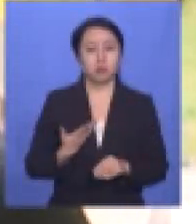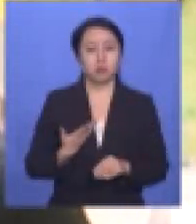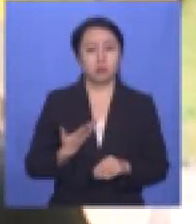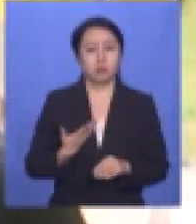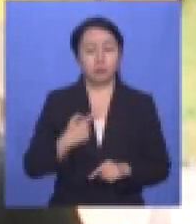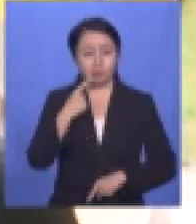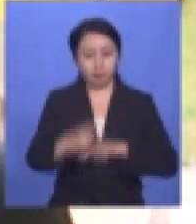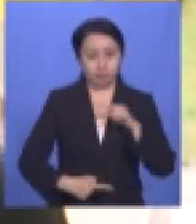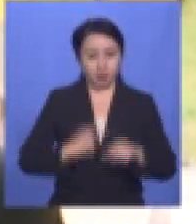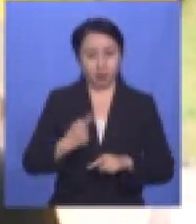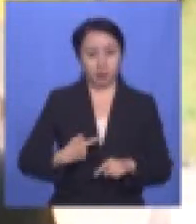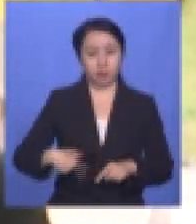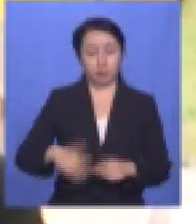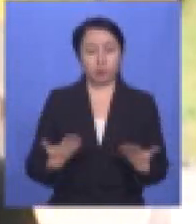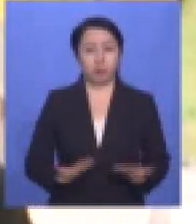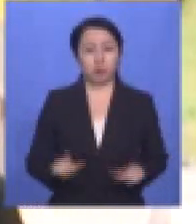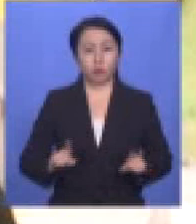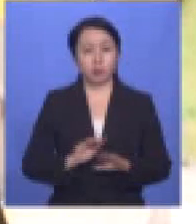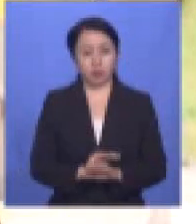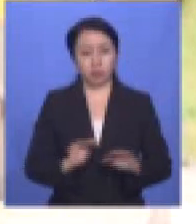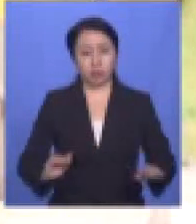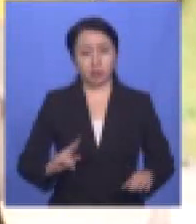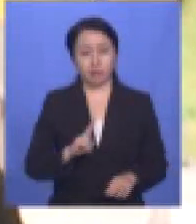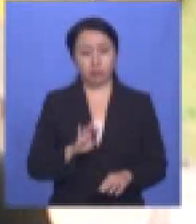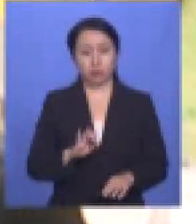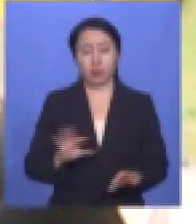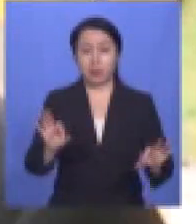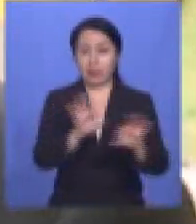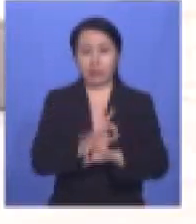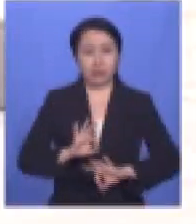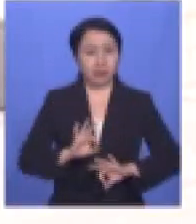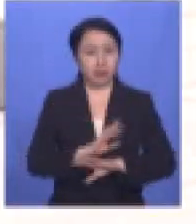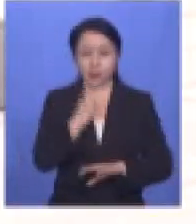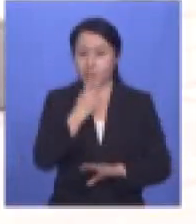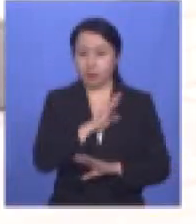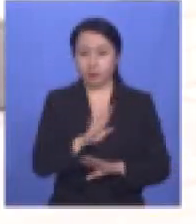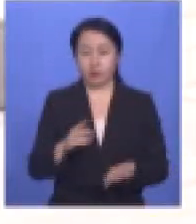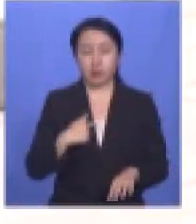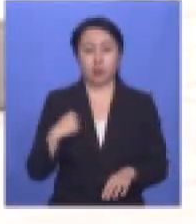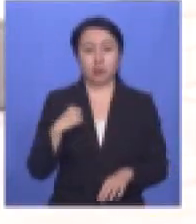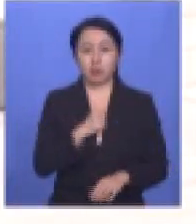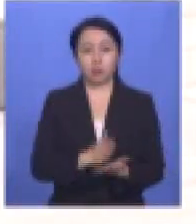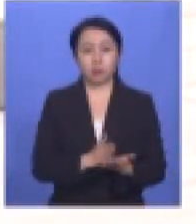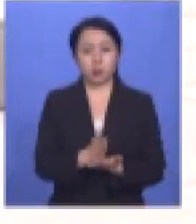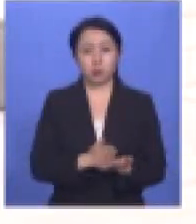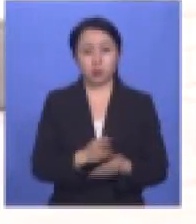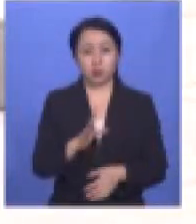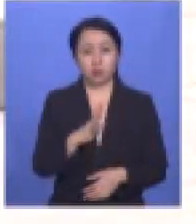наше поколение это все пережило, чтобы наши дети, наши внуки этого никогда не видели. Я сам служил